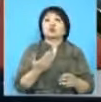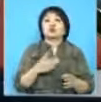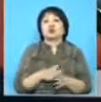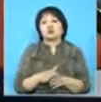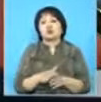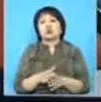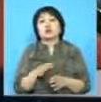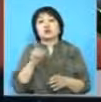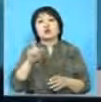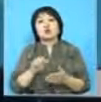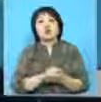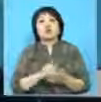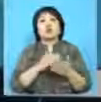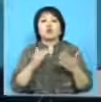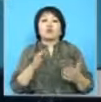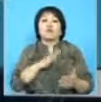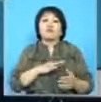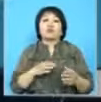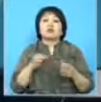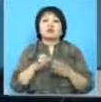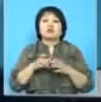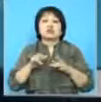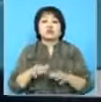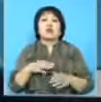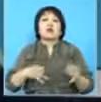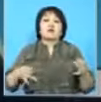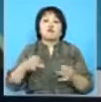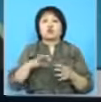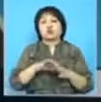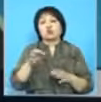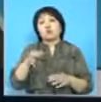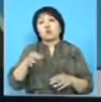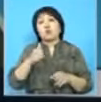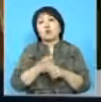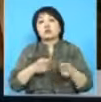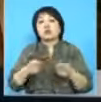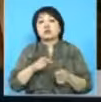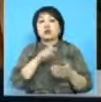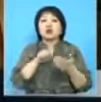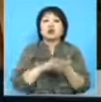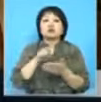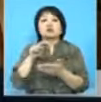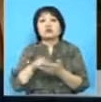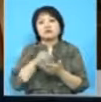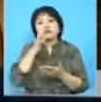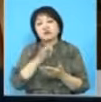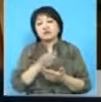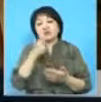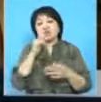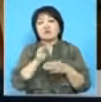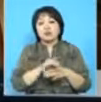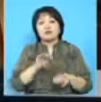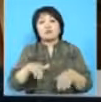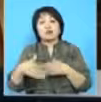исполнению исполнительных документов более выгодной категории дел. В ходе обсуждения депутаты областного маслихата задали ряд вопросов, высказали замечания